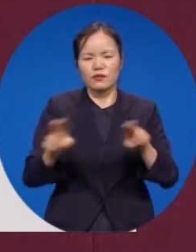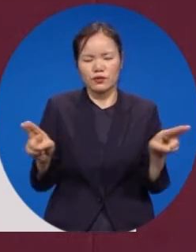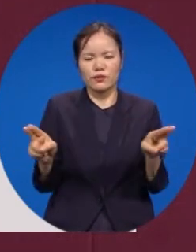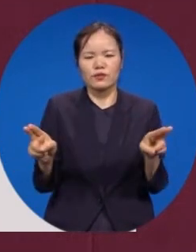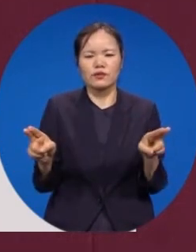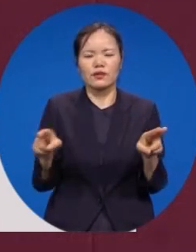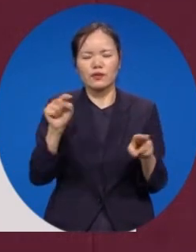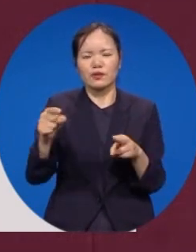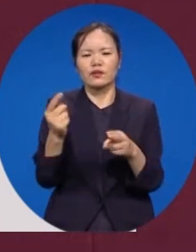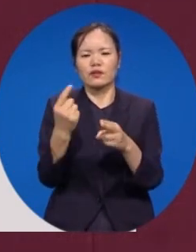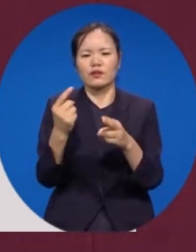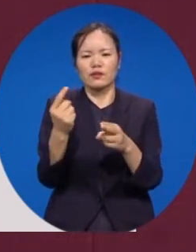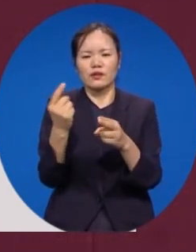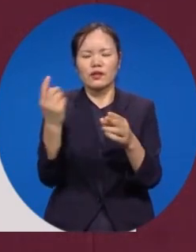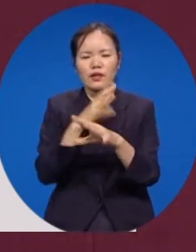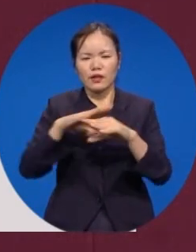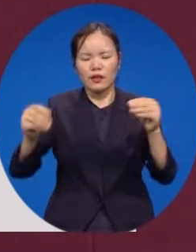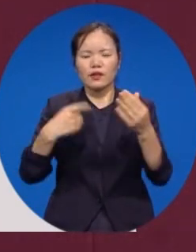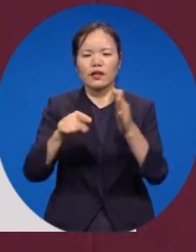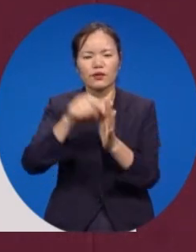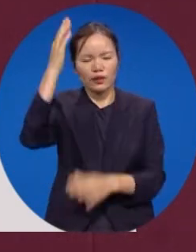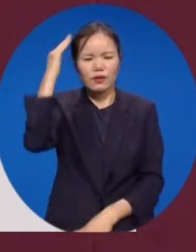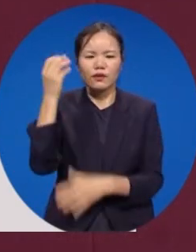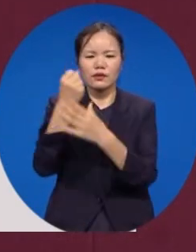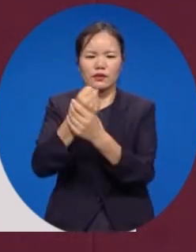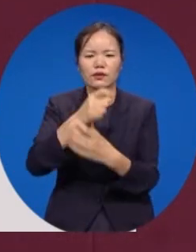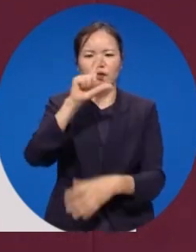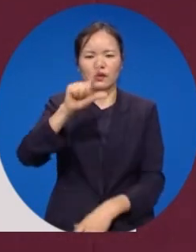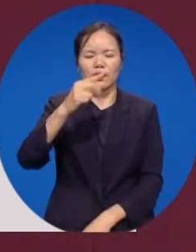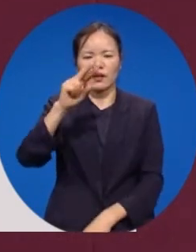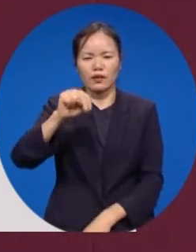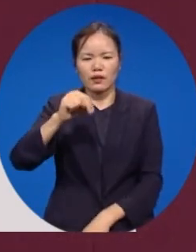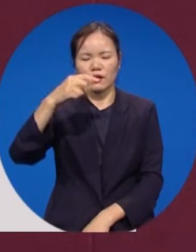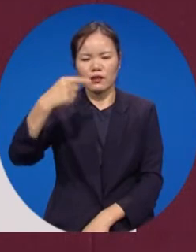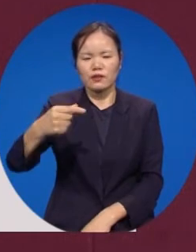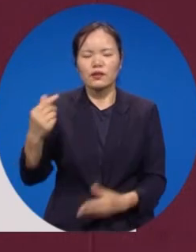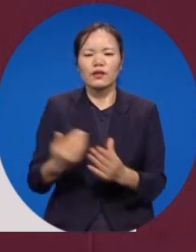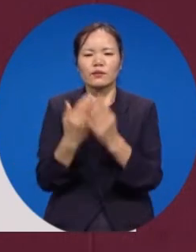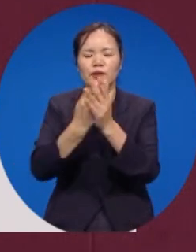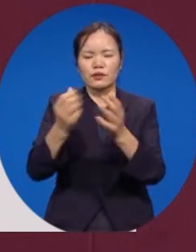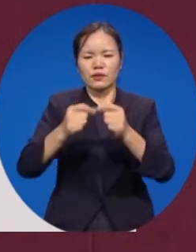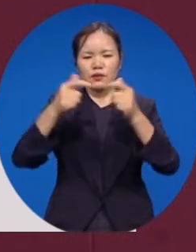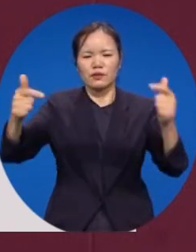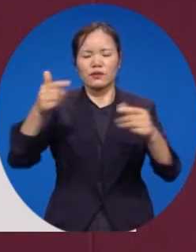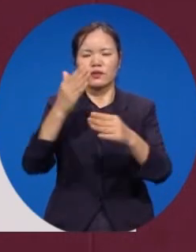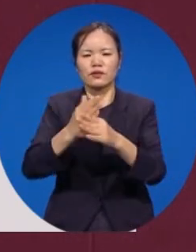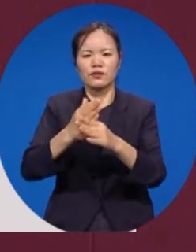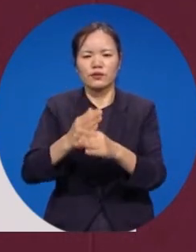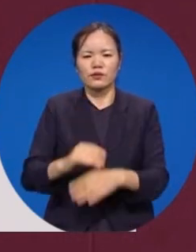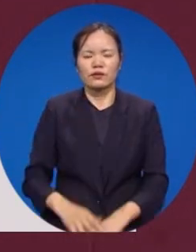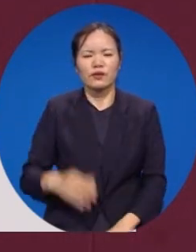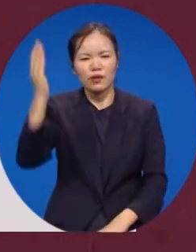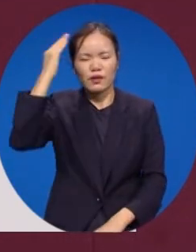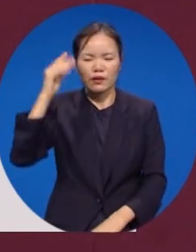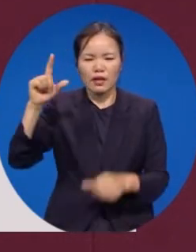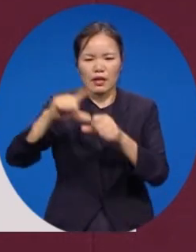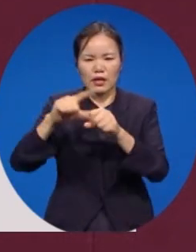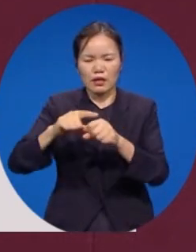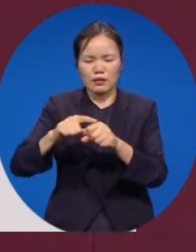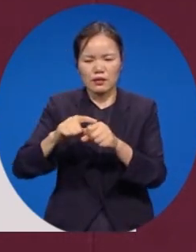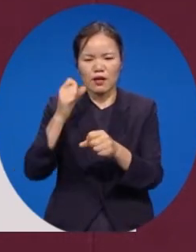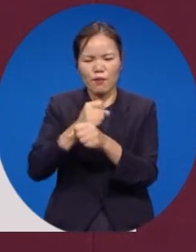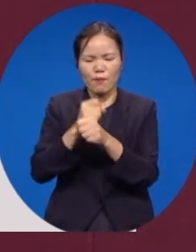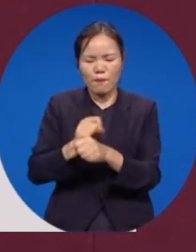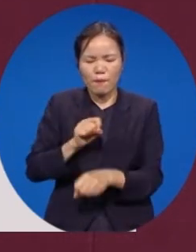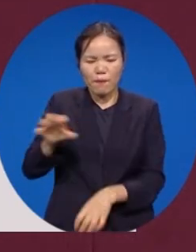위해서 석탄과 LNG 발전을 늘리고 있습니다. 우리나라 온실가스 배출량은